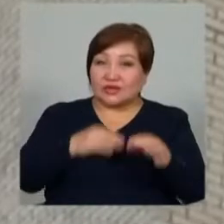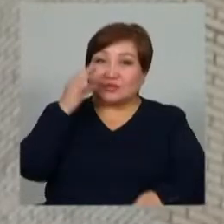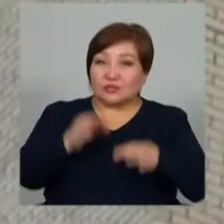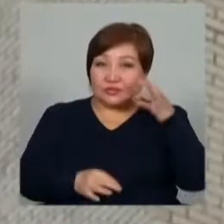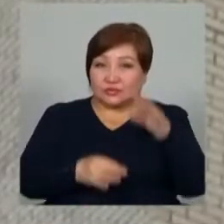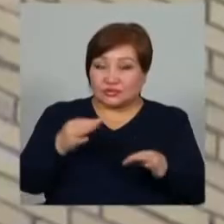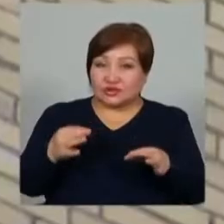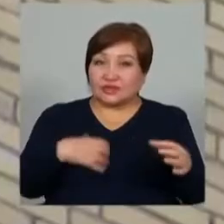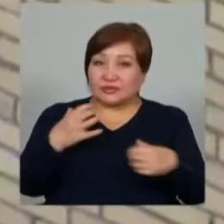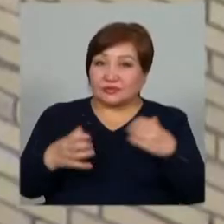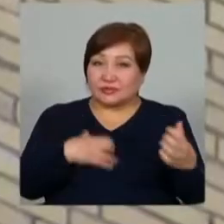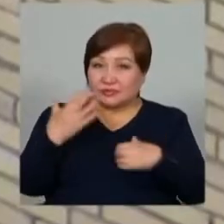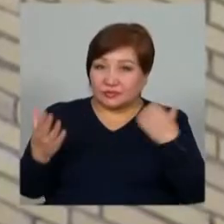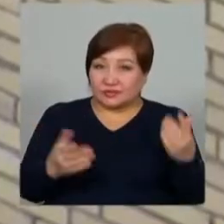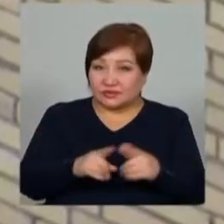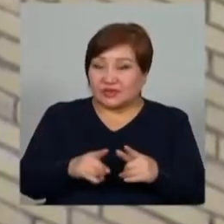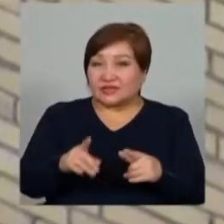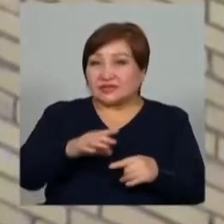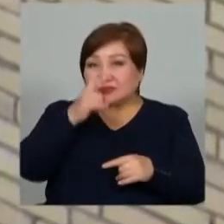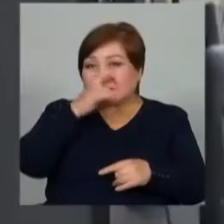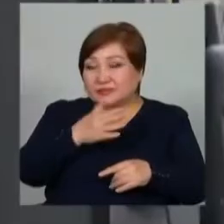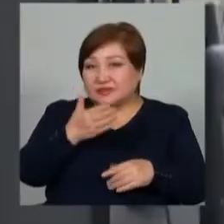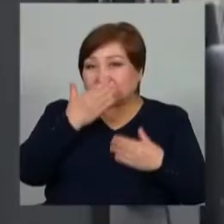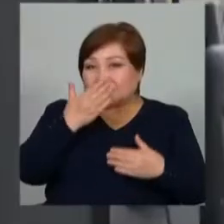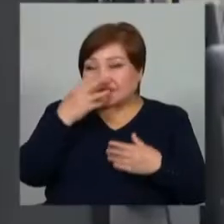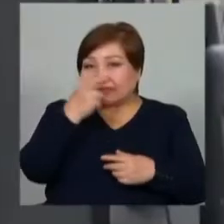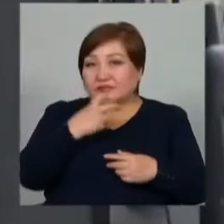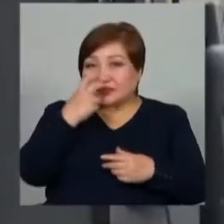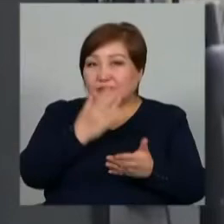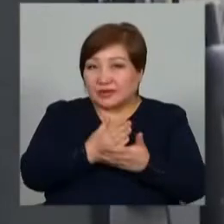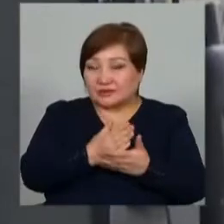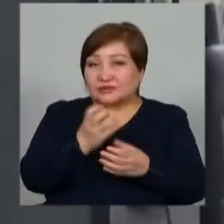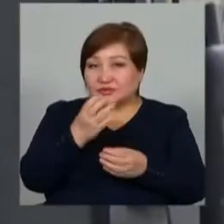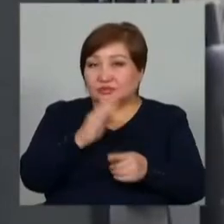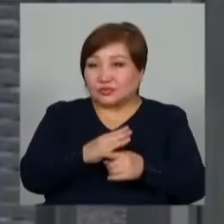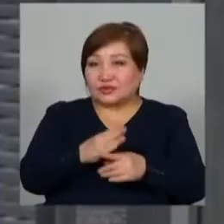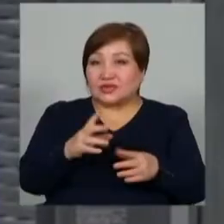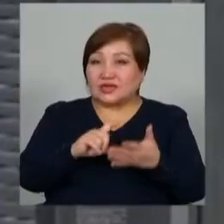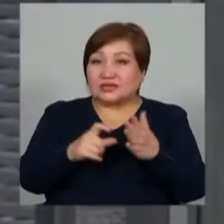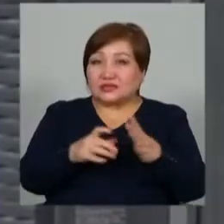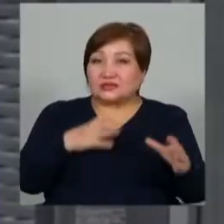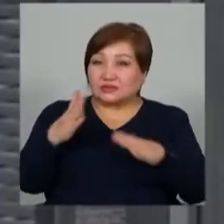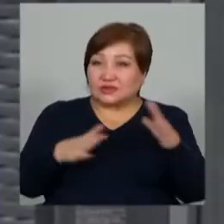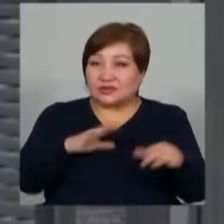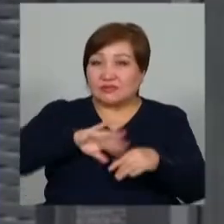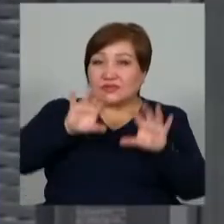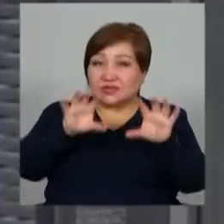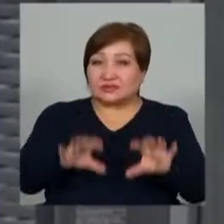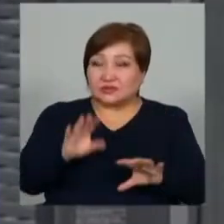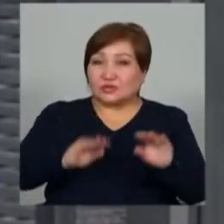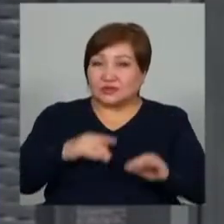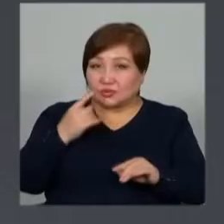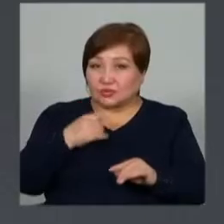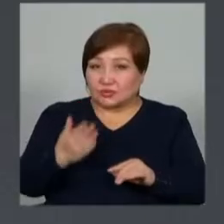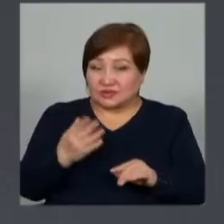тұрсын, қолқаны қабар жағымсыз иесі тағы бар. Жаттығу залы бұл құрылғыны заңсыз орнатқан көрінеді. Қала тұрғыны Еркін Шәкірұлының